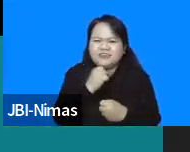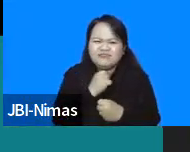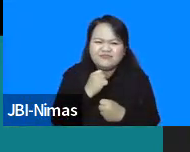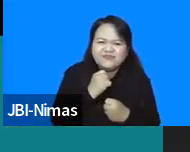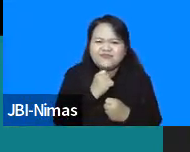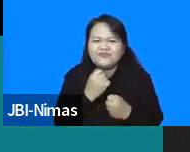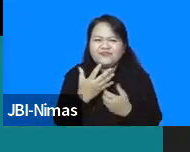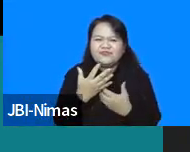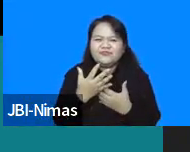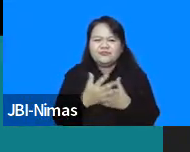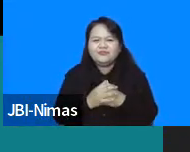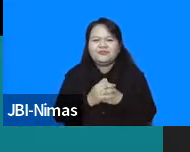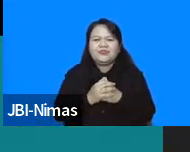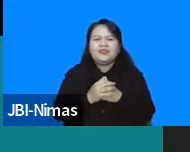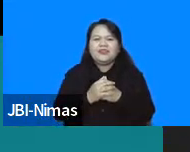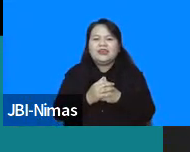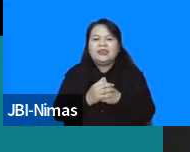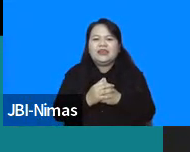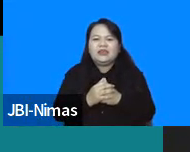sesat.